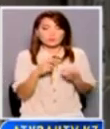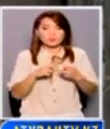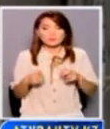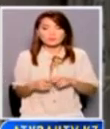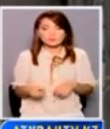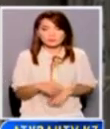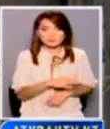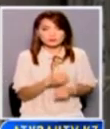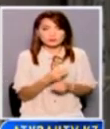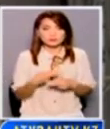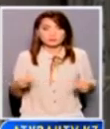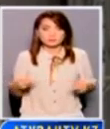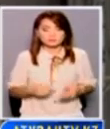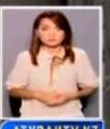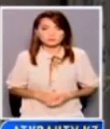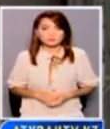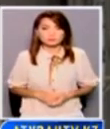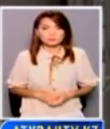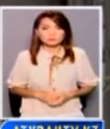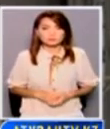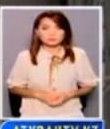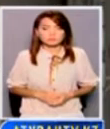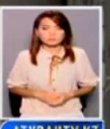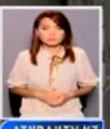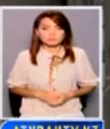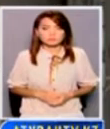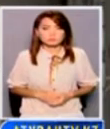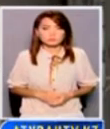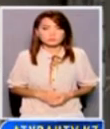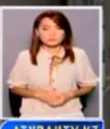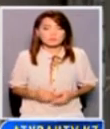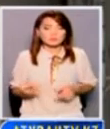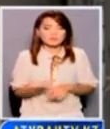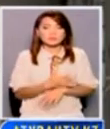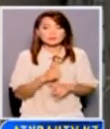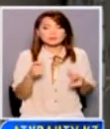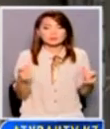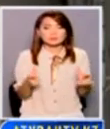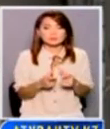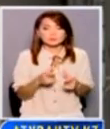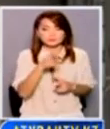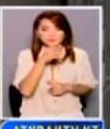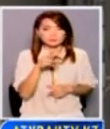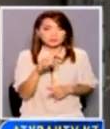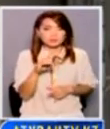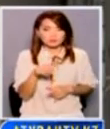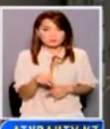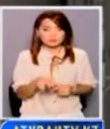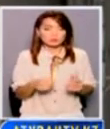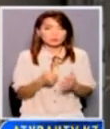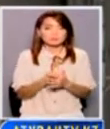айналған тақырыпқа келіп отырмыз. Жалпы осы алғашқы карантин кезінде наурыз айының соңынан